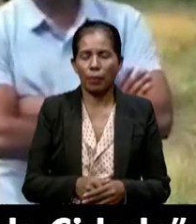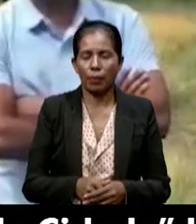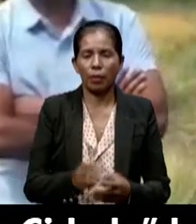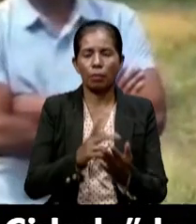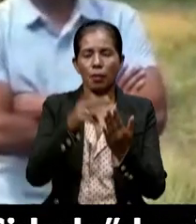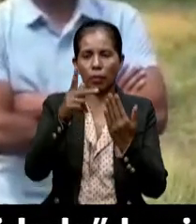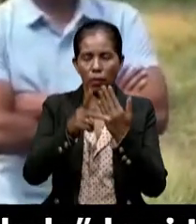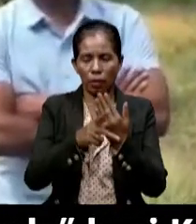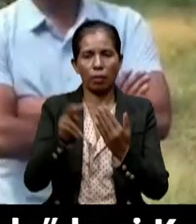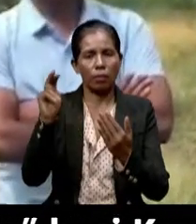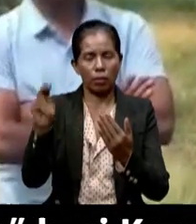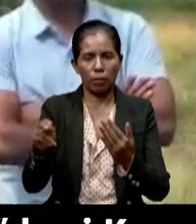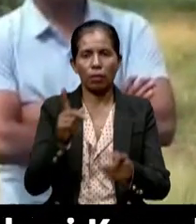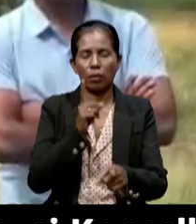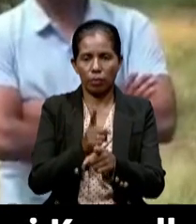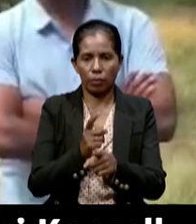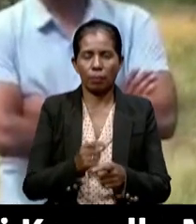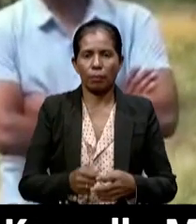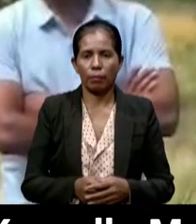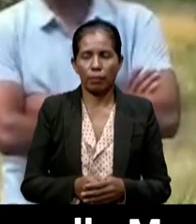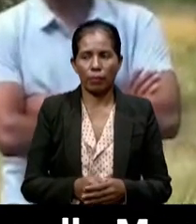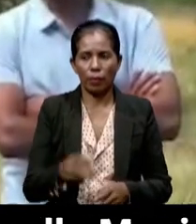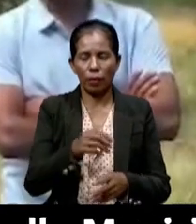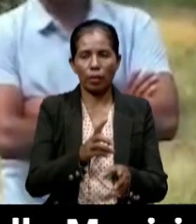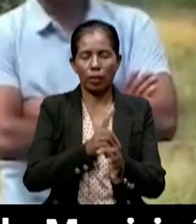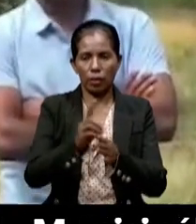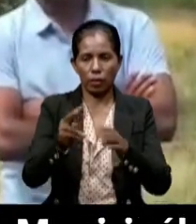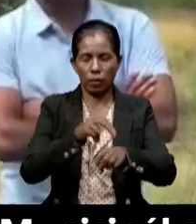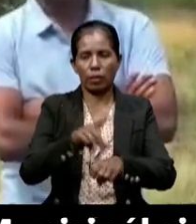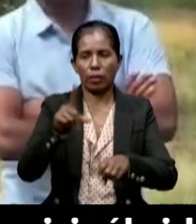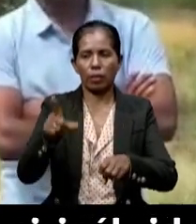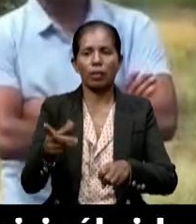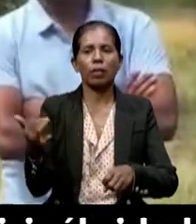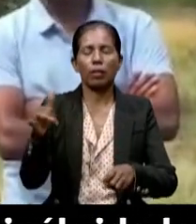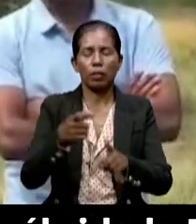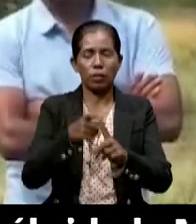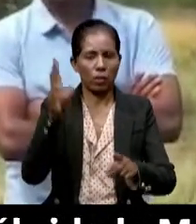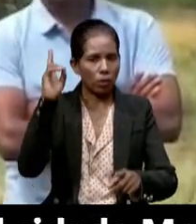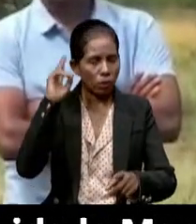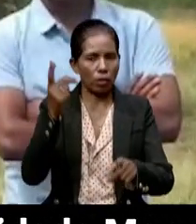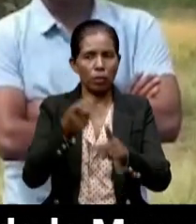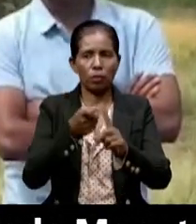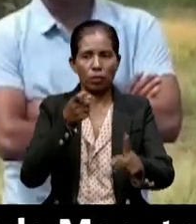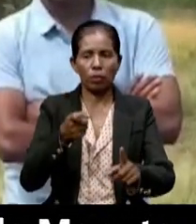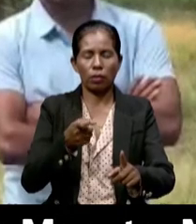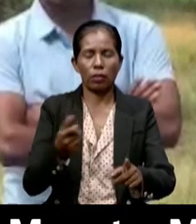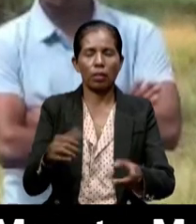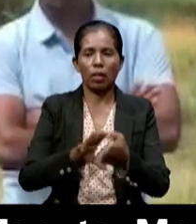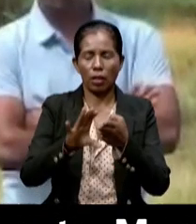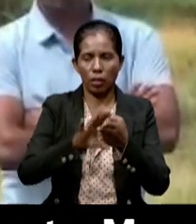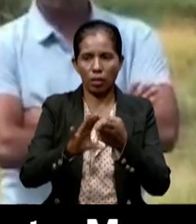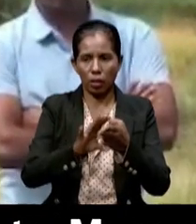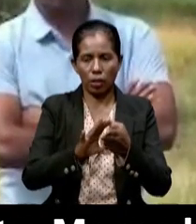program terdas lah tene itu niya di rasau nasional neba si rona moso naik rasanya pidiru ne para